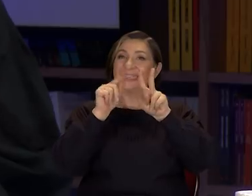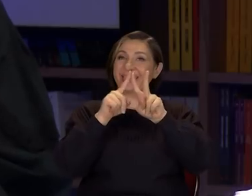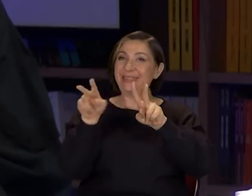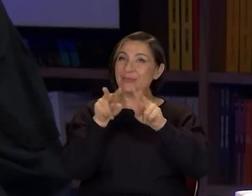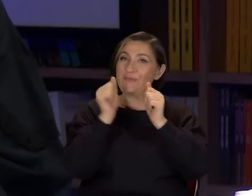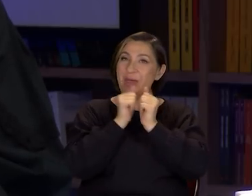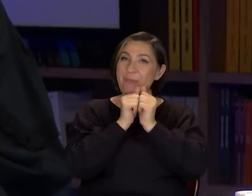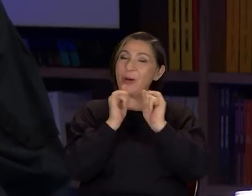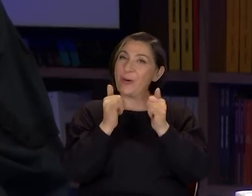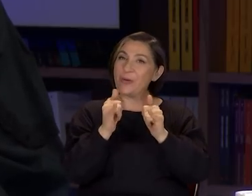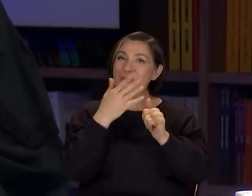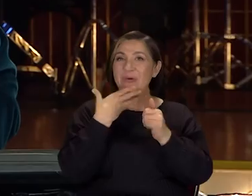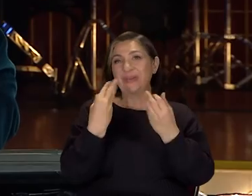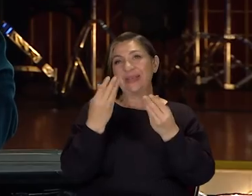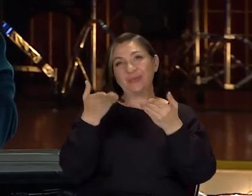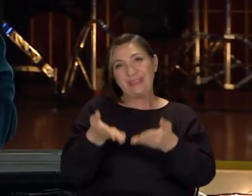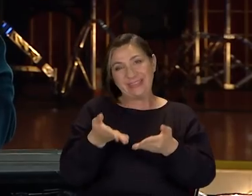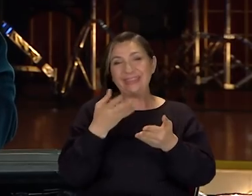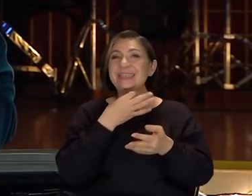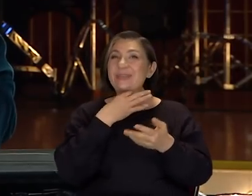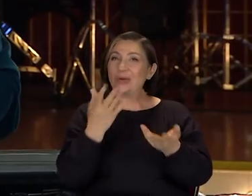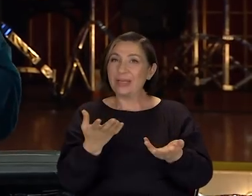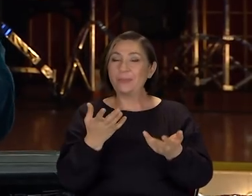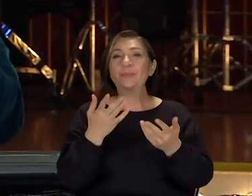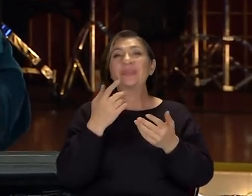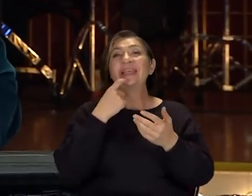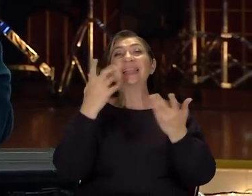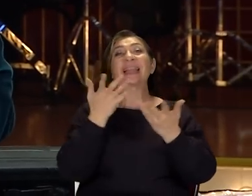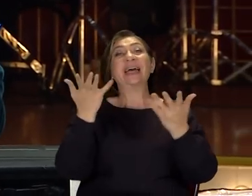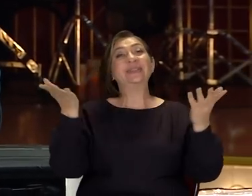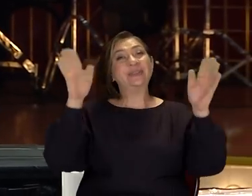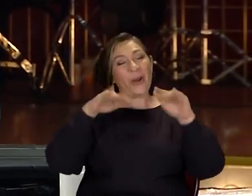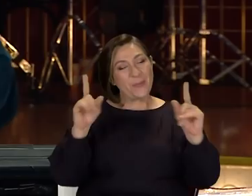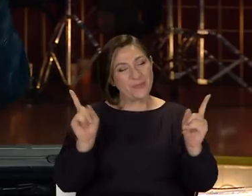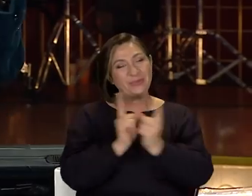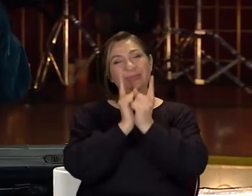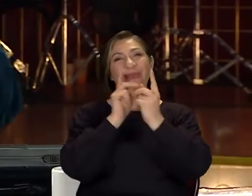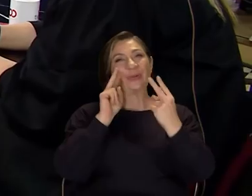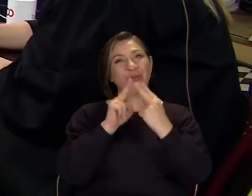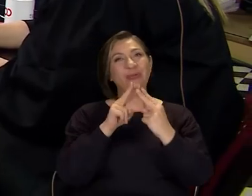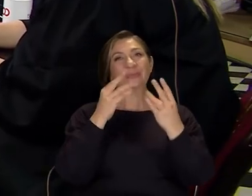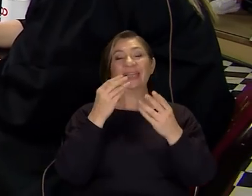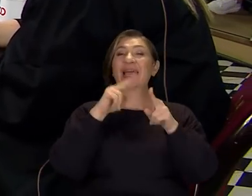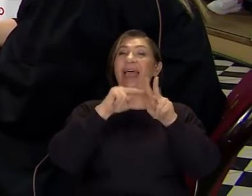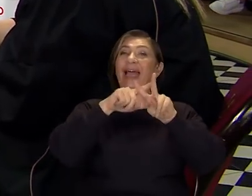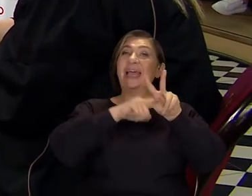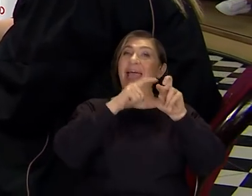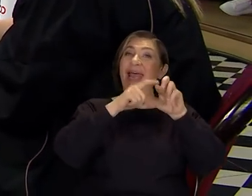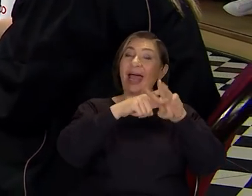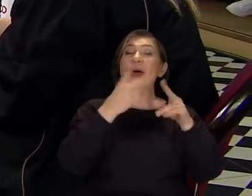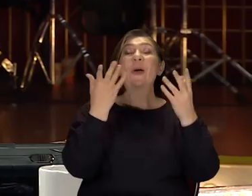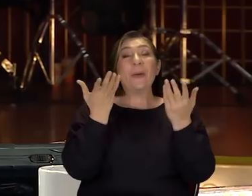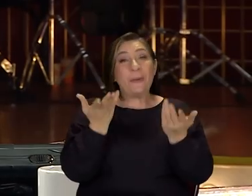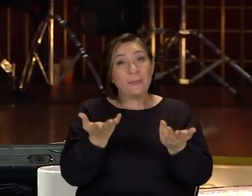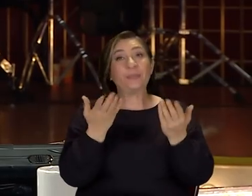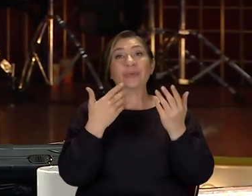oynuyor. Bütün güzelliğinizle buradasınız. Teşekkür ederim. Yıllar sonra tekrar buluştuğumuz, görüştüğümüz için, hem de Kayra'yla da öyle. Çok mutlu